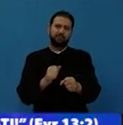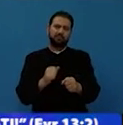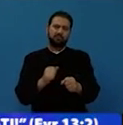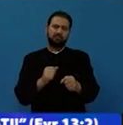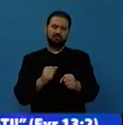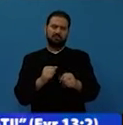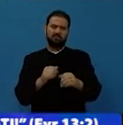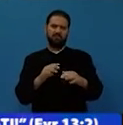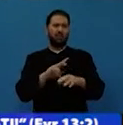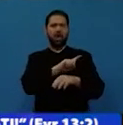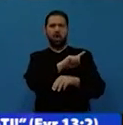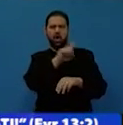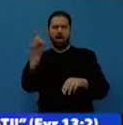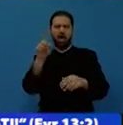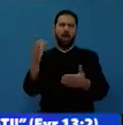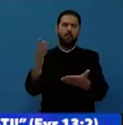imuni cumva la